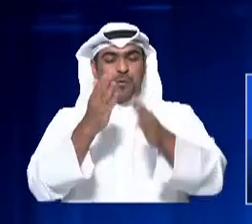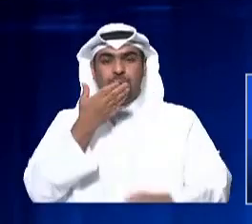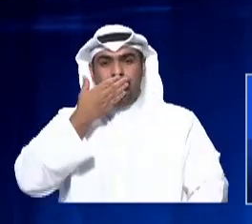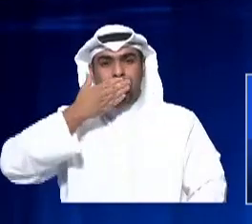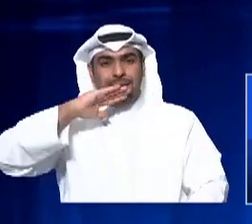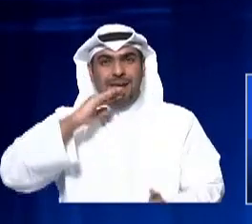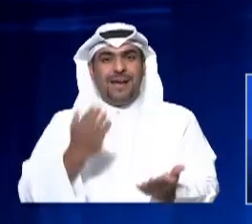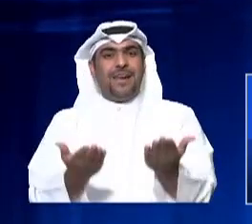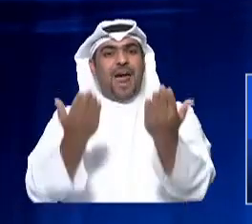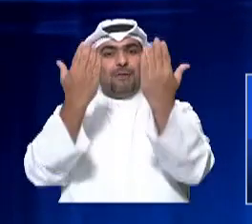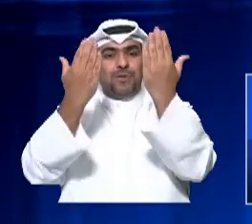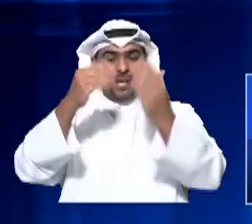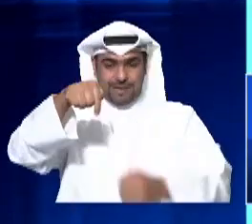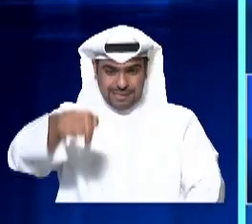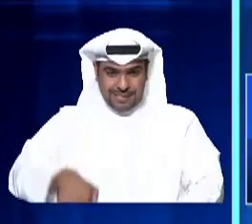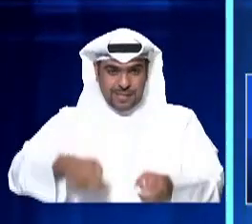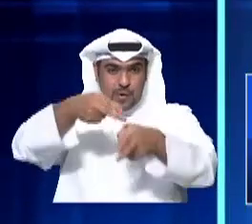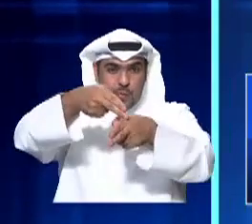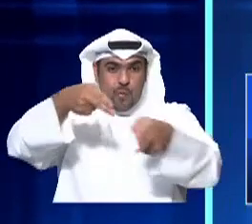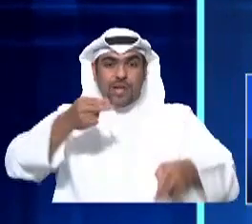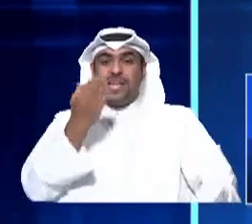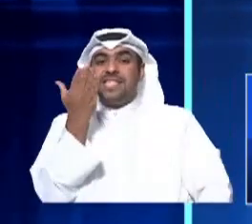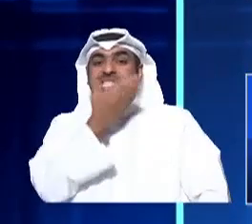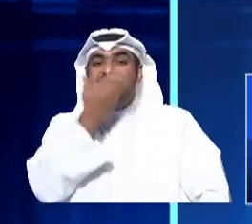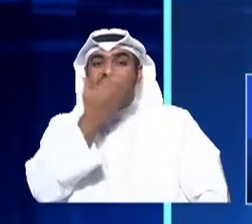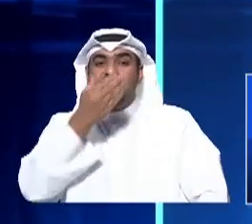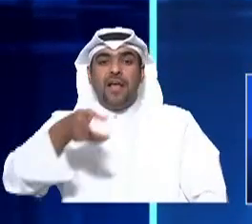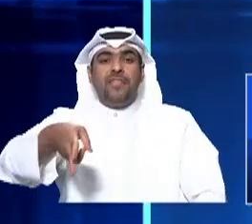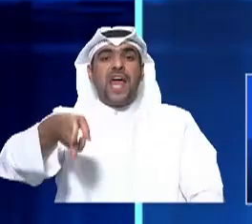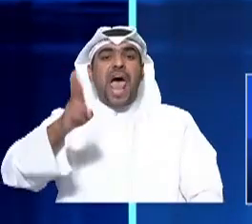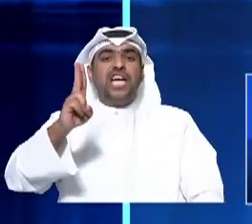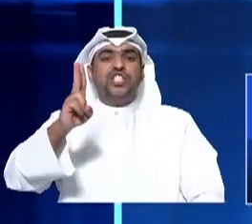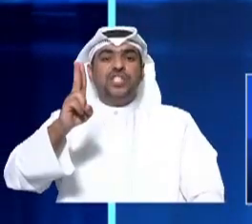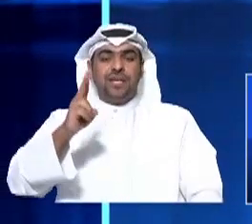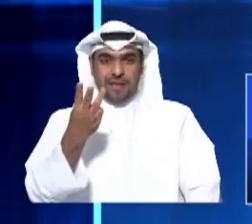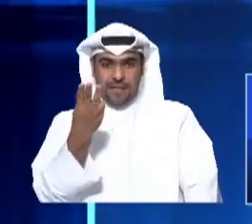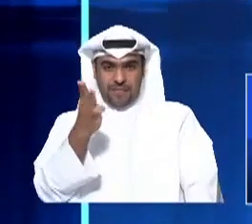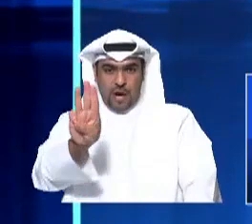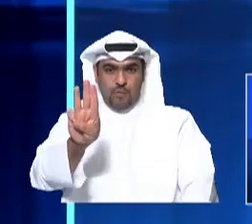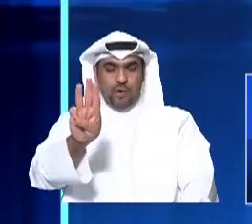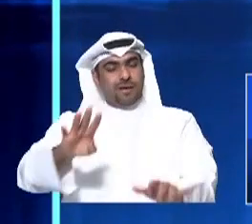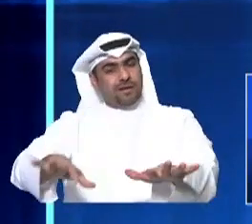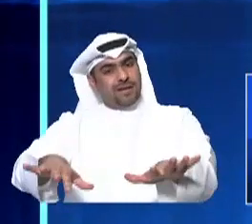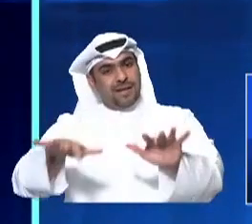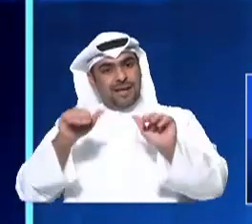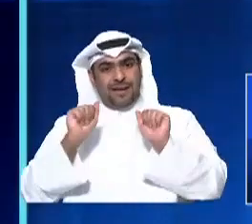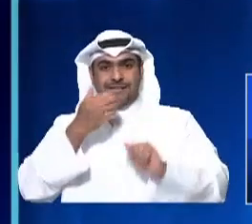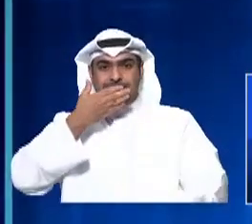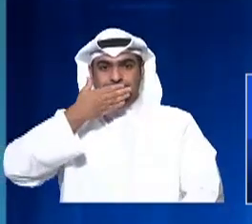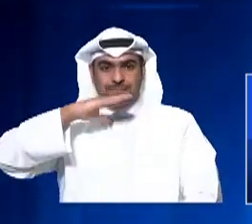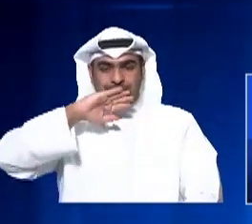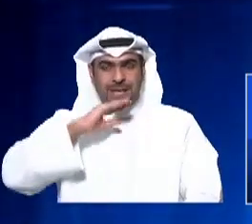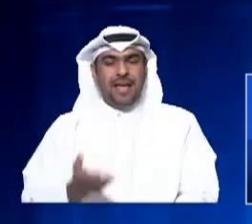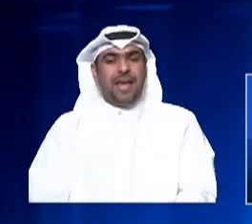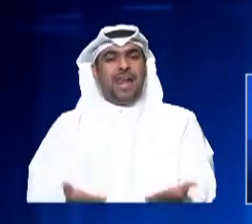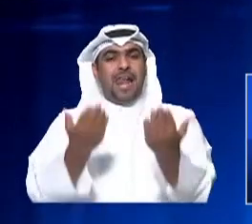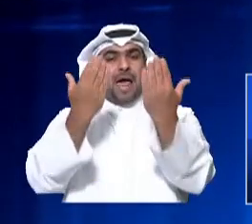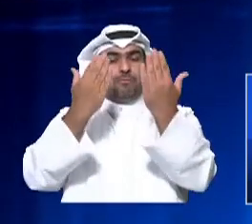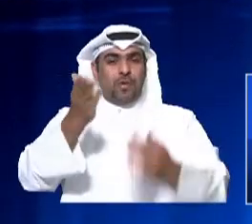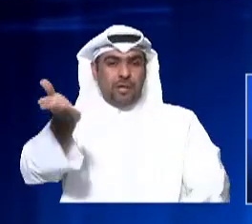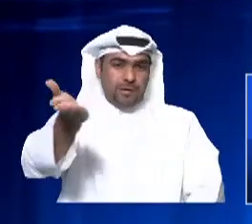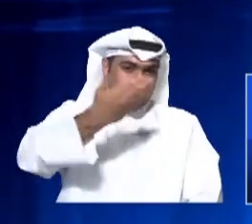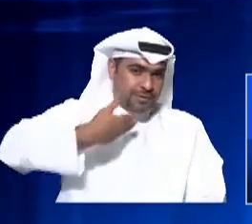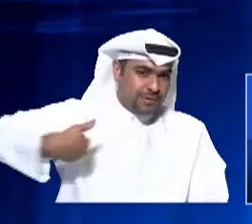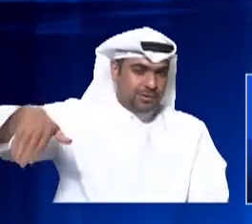في الوزارة. ضمنها سموه أطيب تهانيه بمناسبة نجاح إدارة الاختبارات الورقية